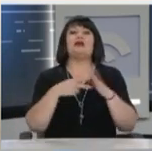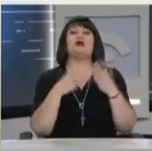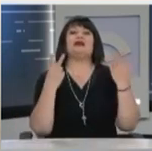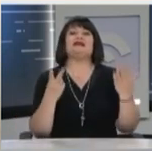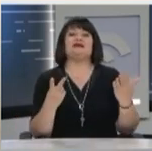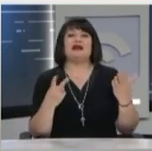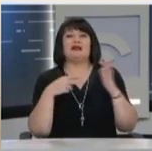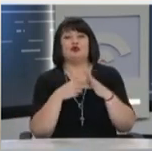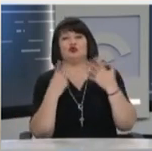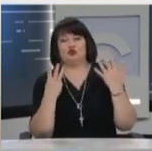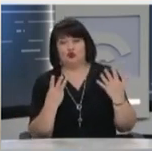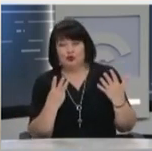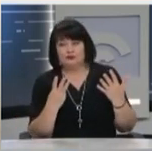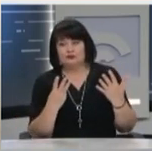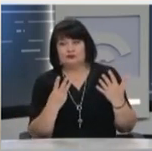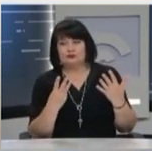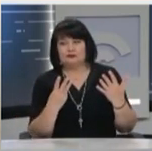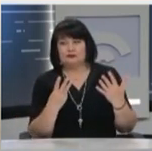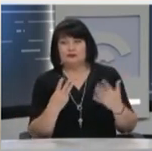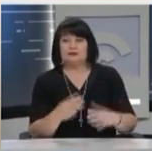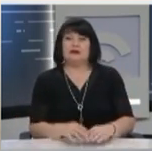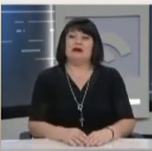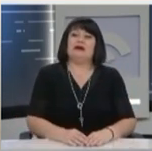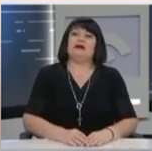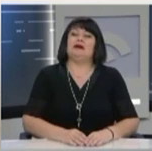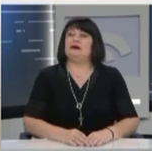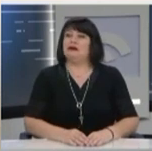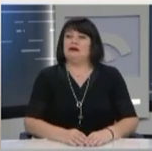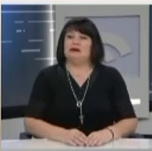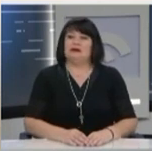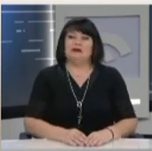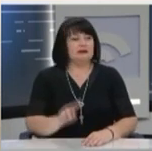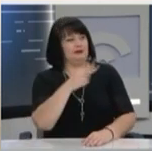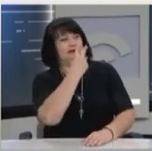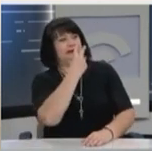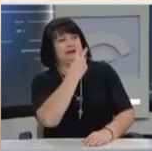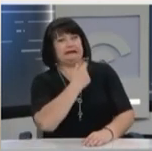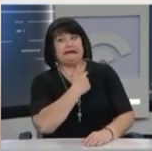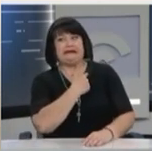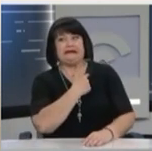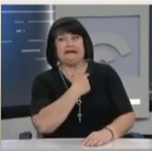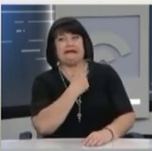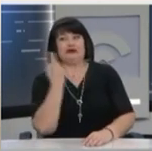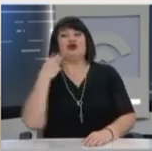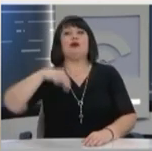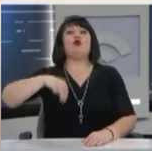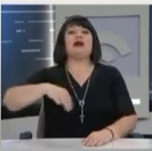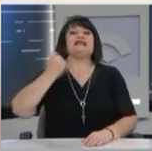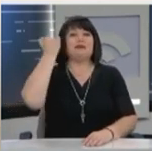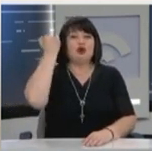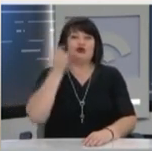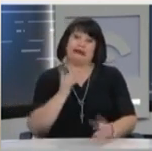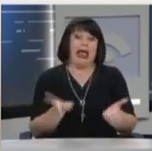2007. 2008. Δεν είναι ο Μπούρας. Το λέω γιατί ο κύριος Μπούρας αντιδρούσε από κάτω τότε. Ο